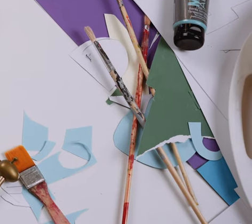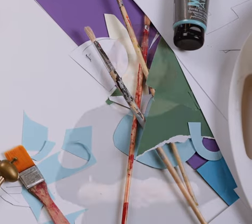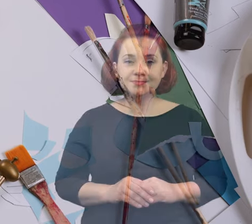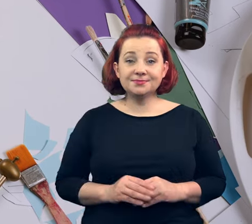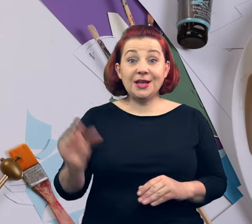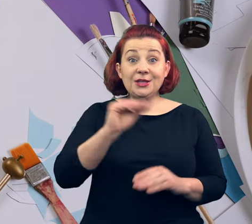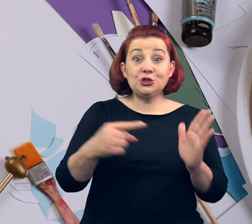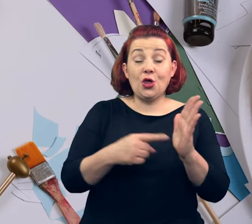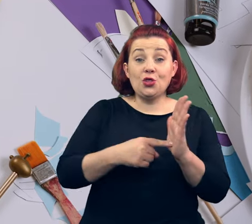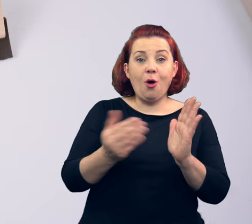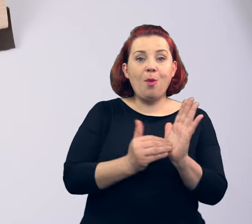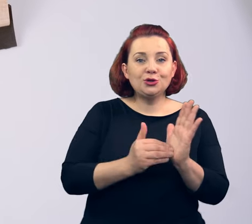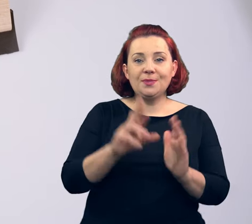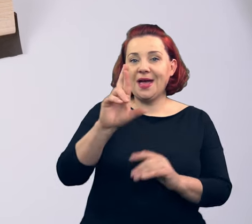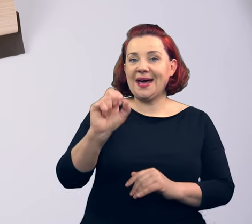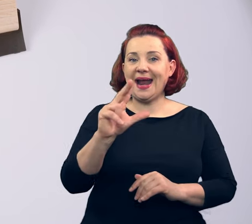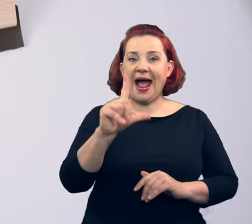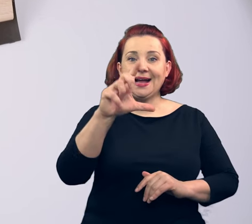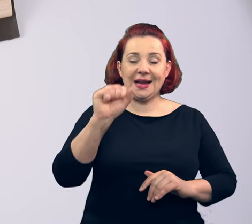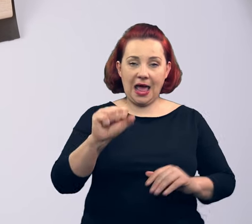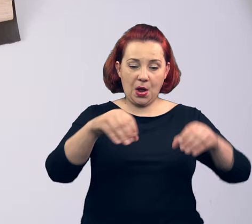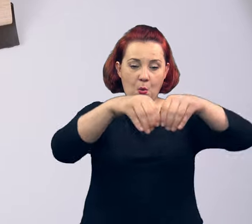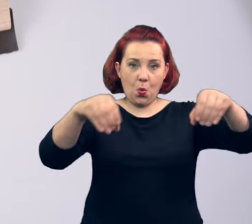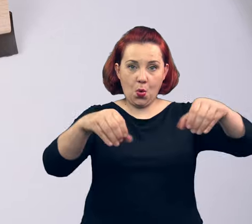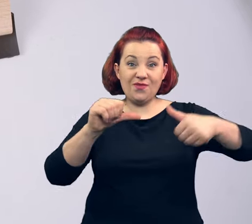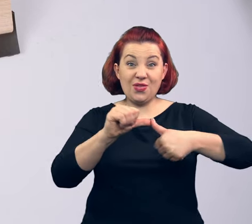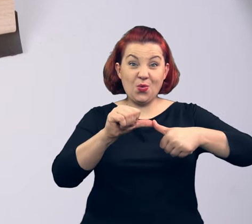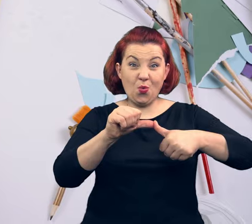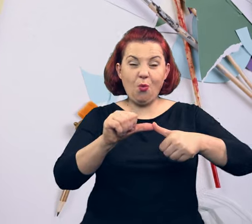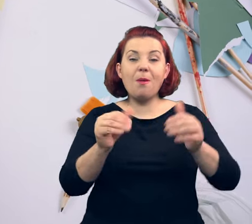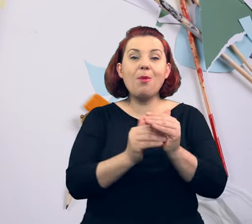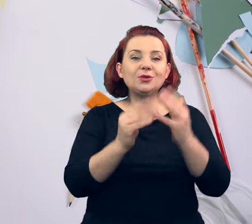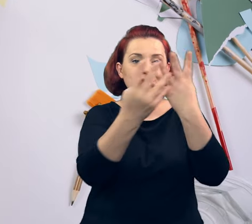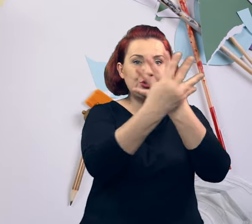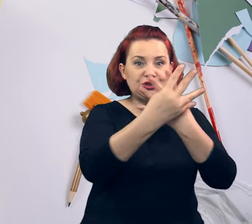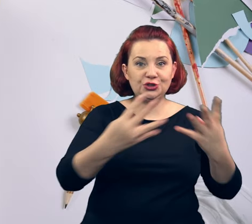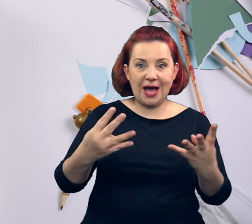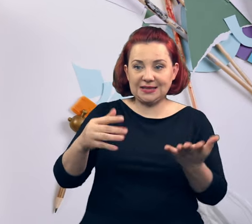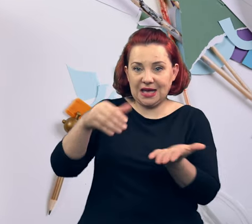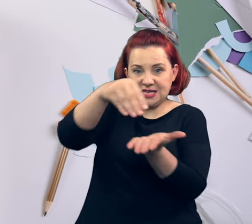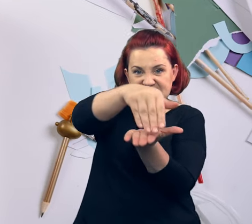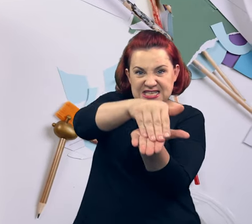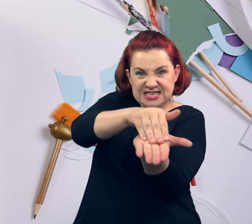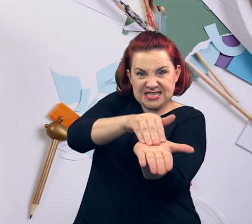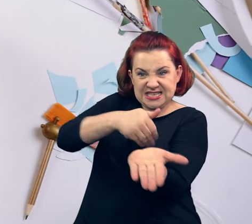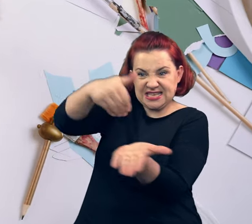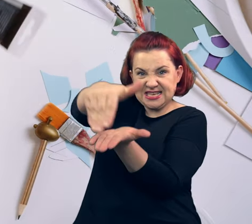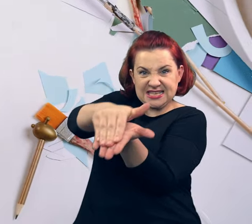Przyda nam się jeszcze rakla. To uchwyt z gumą do przyciskania farby przez oczka siatki.